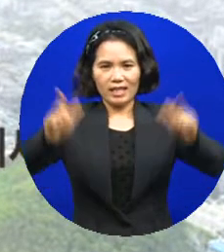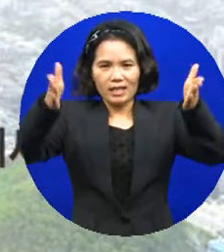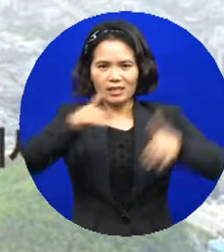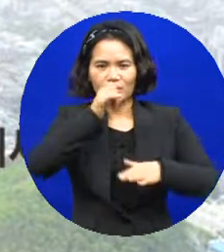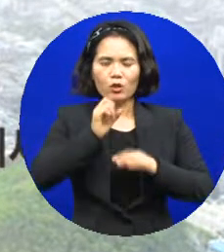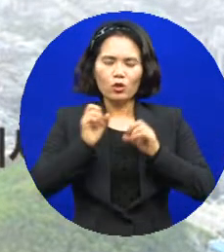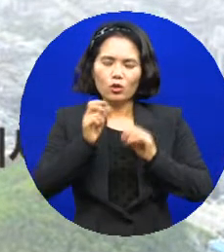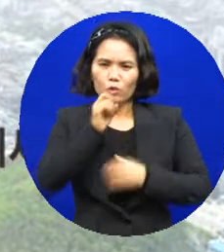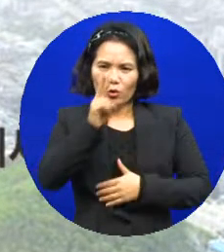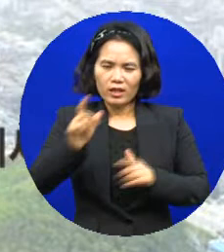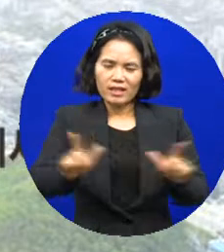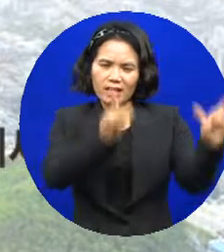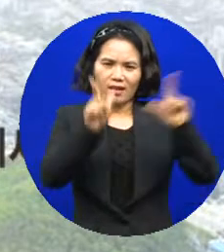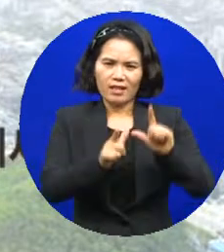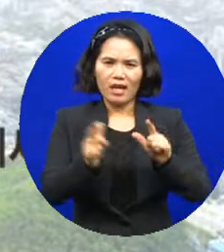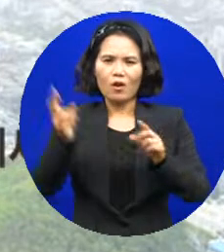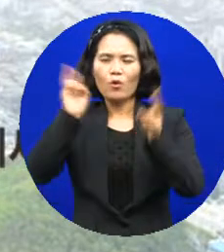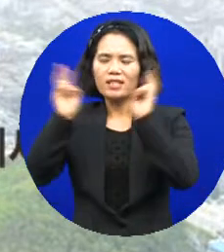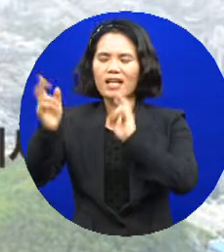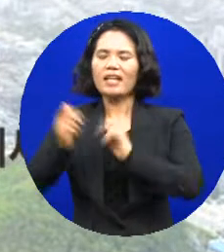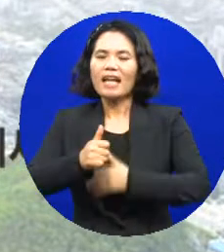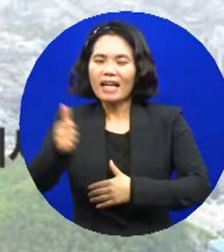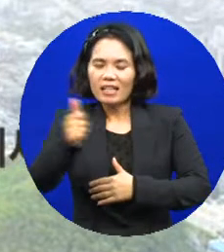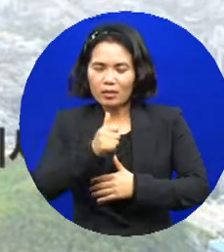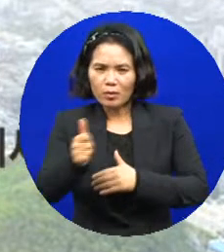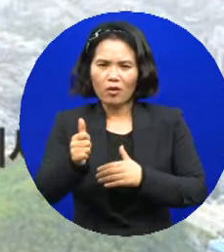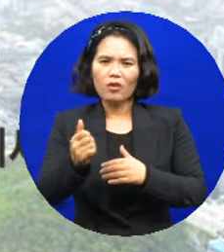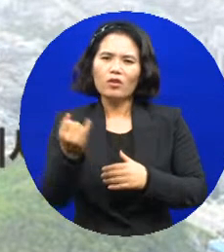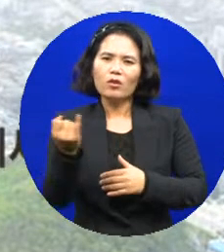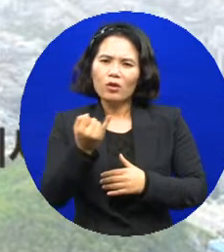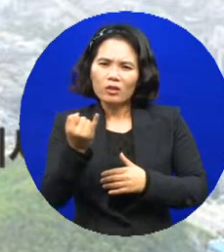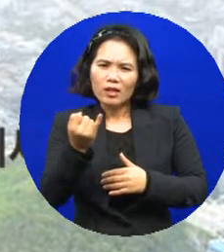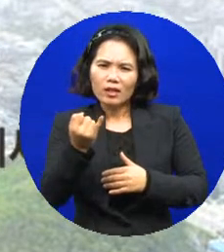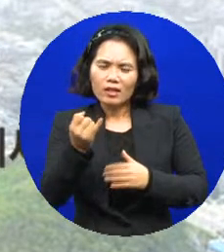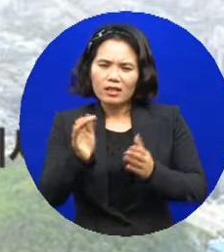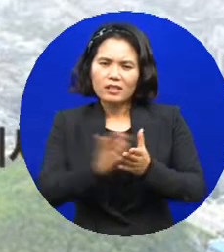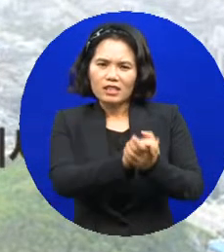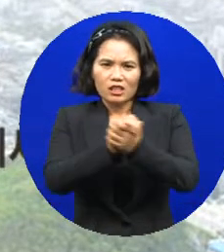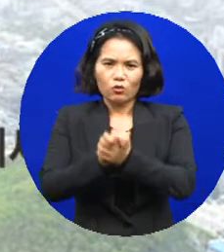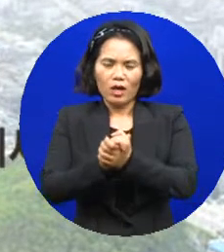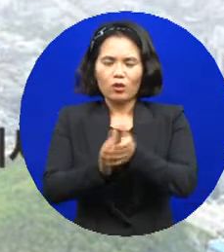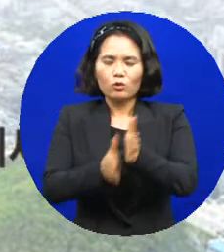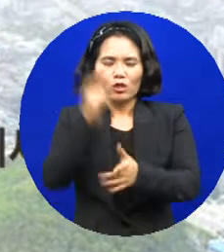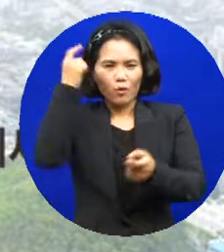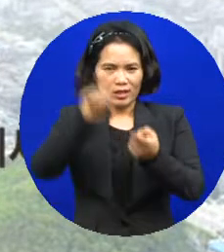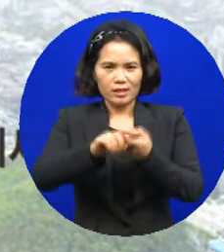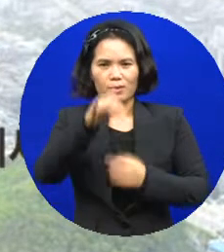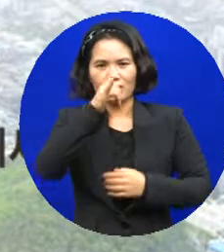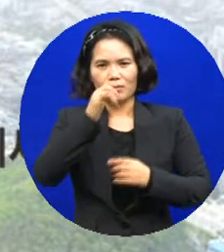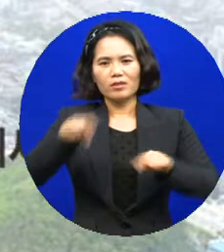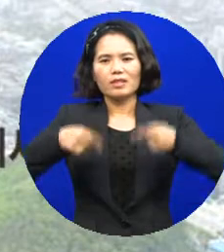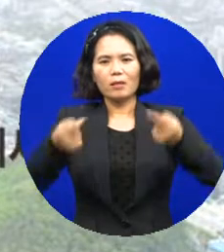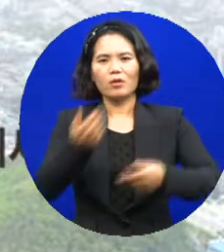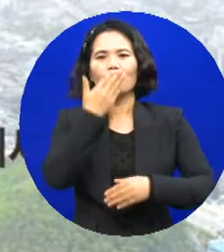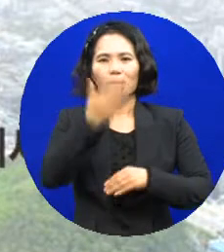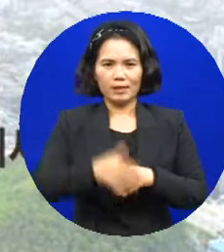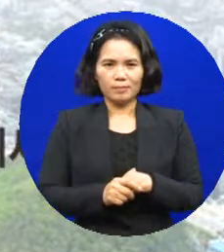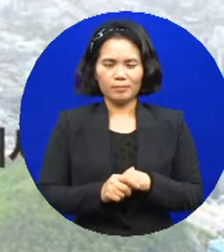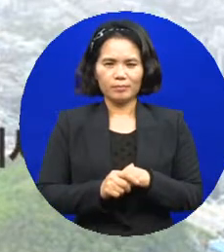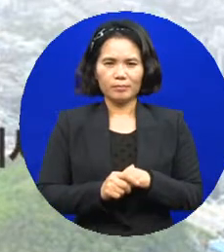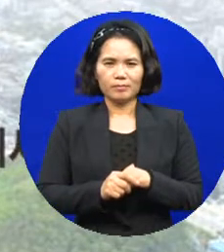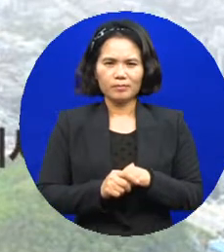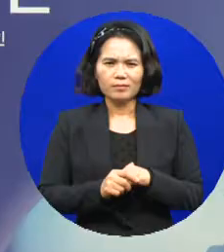모집합니다. 용인시에 거주하거나 직장을 두고 여성친화도시 조성에 관심을 갖고 있는 시민이면 누구나 참여할 수